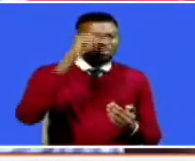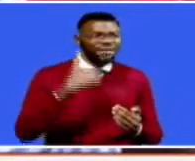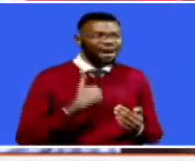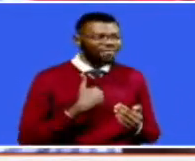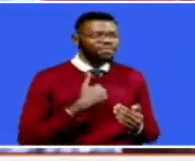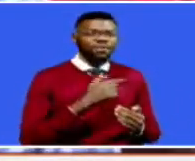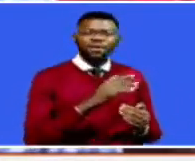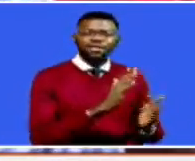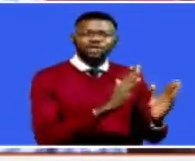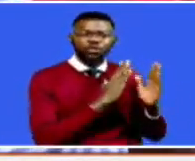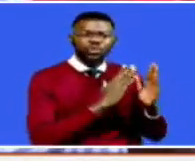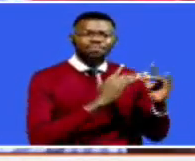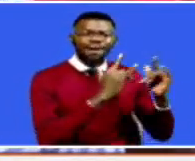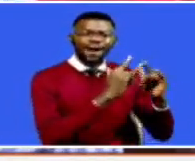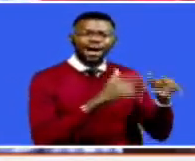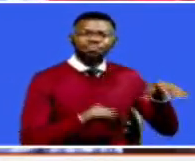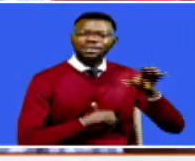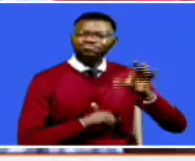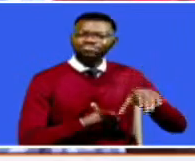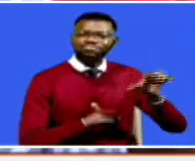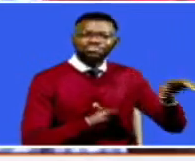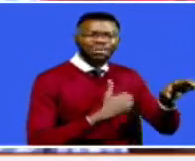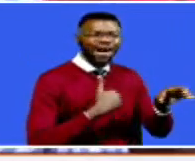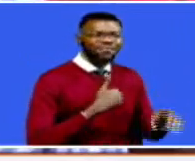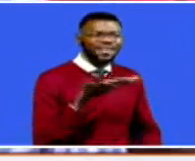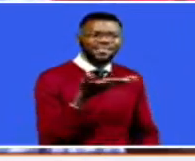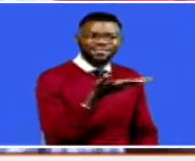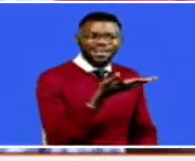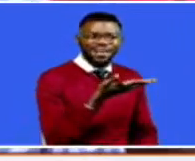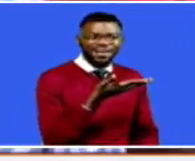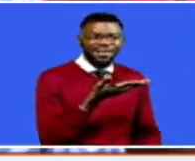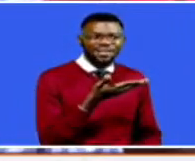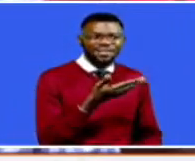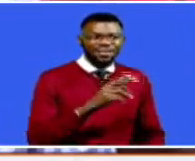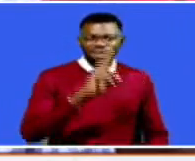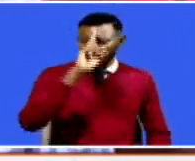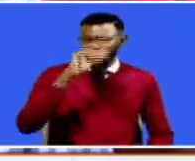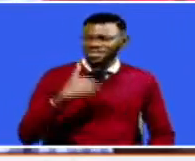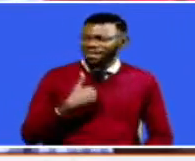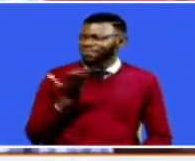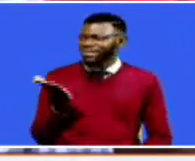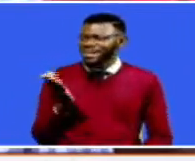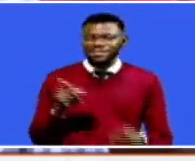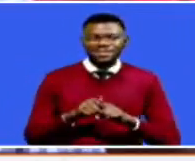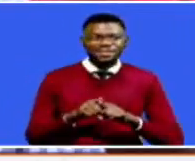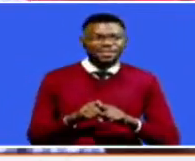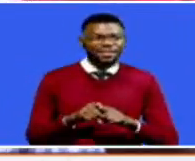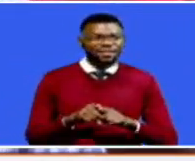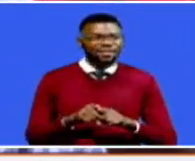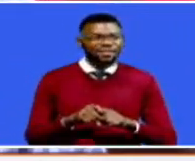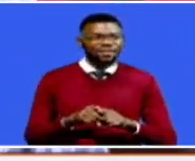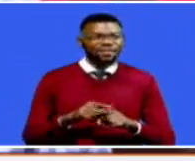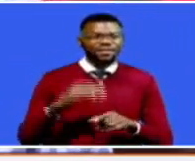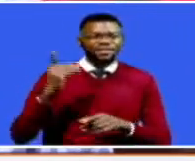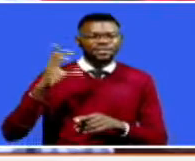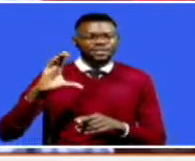makambi zote ziko hapa, kambi ya jeshi iko hapa, ari wako hapa, polisi wako hapa, DC wako